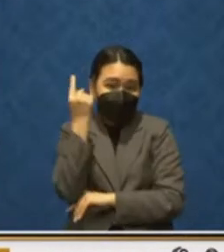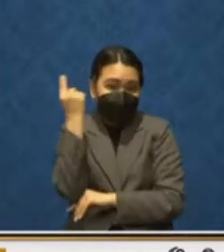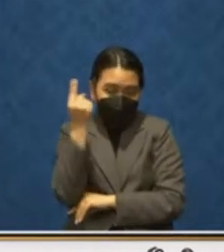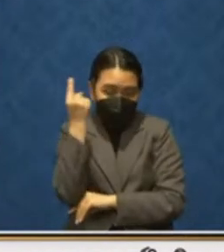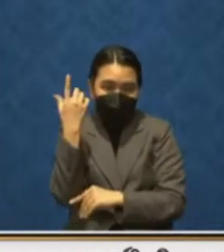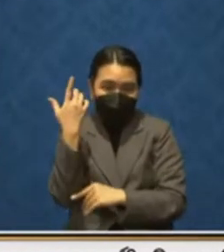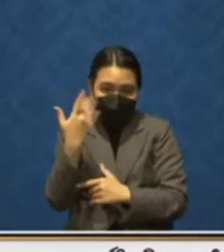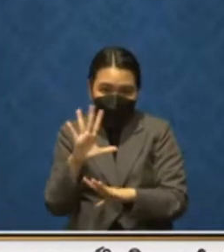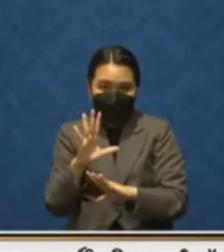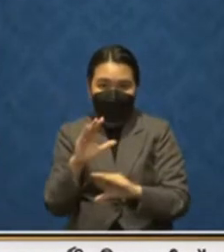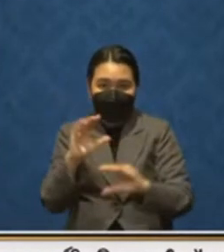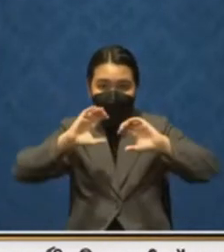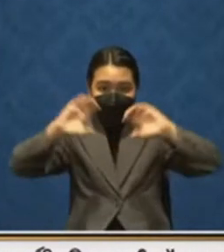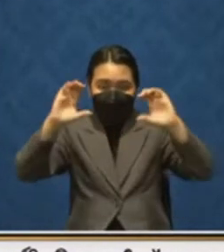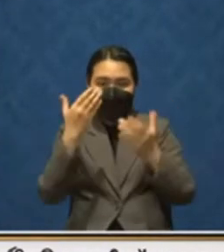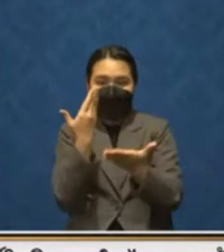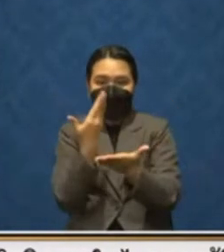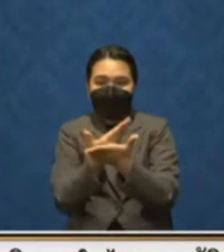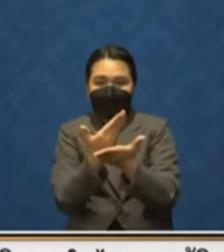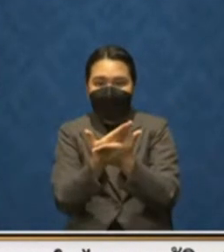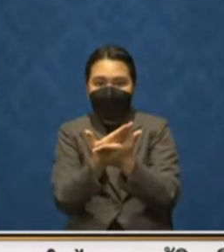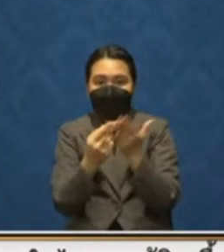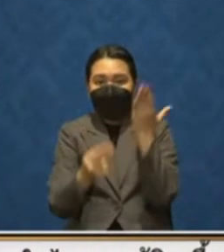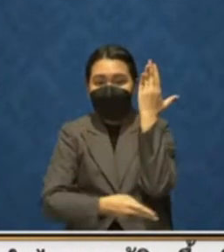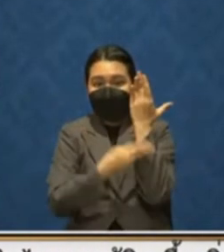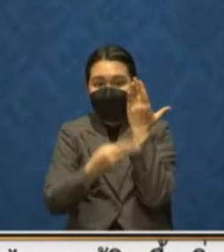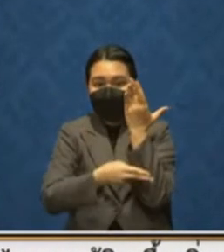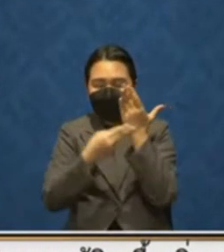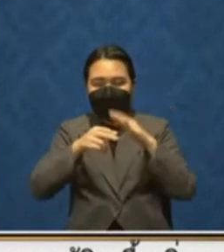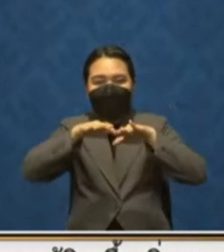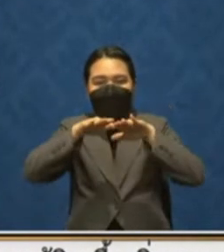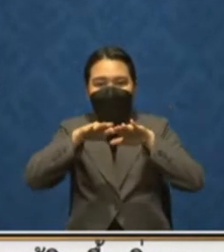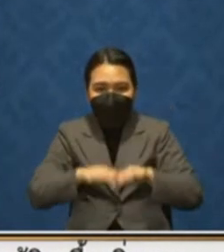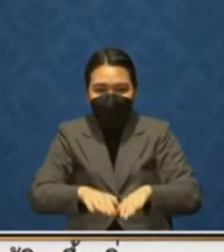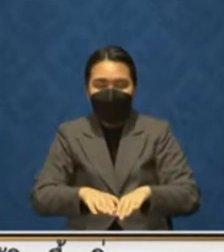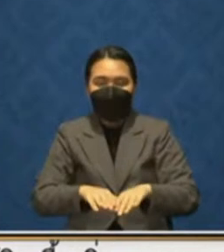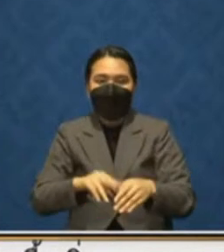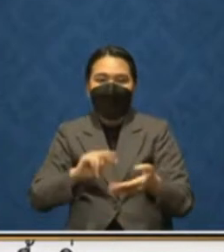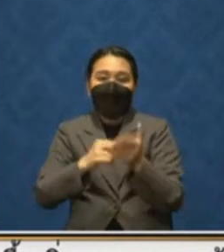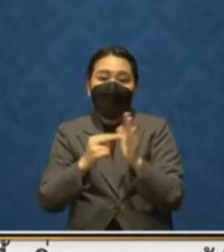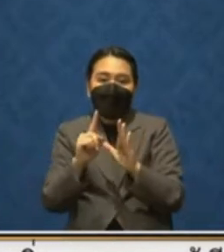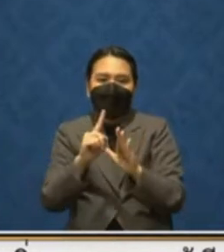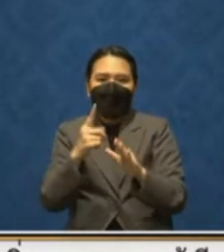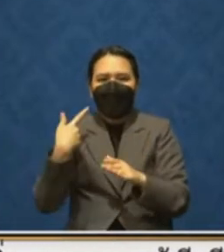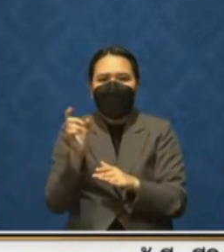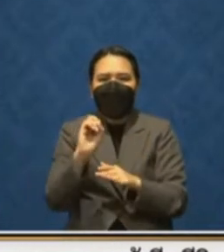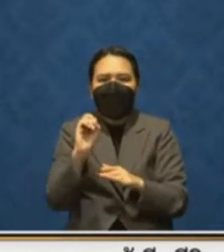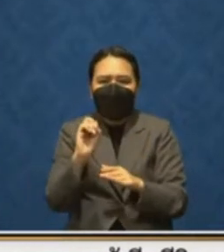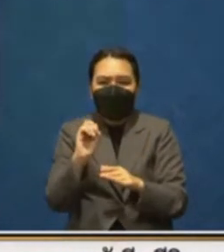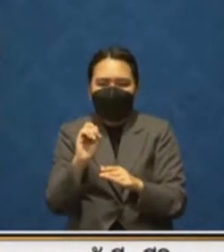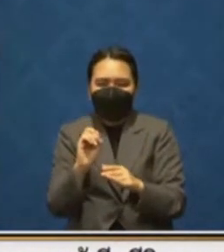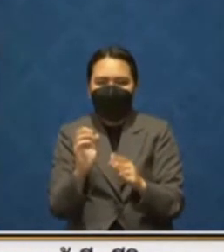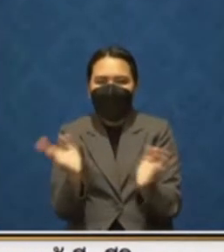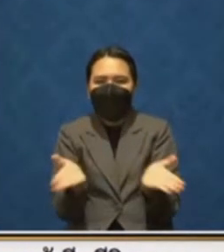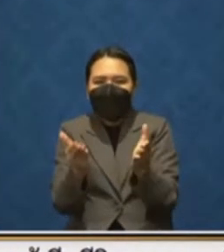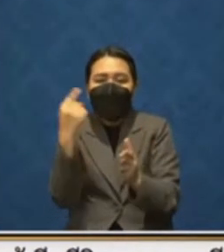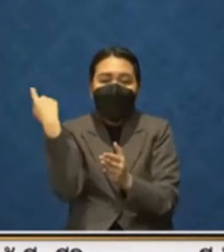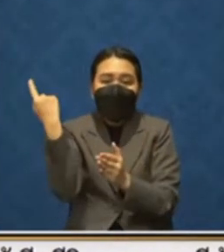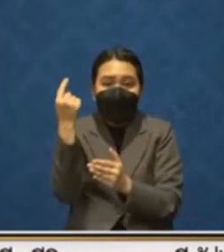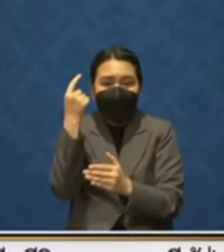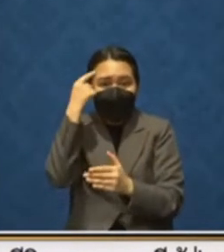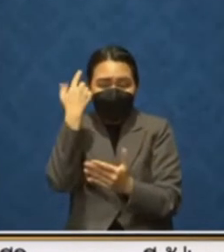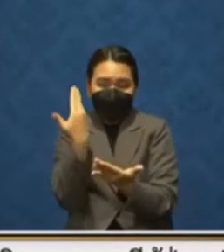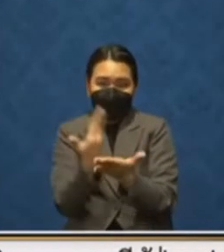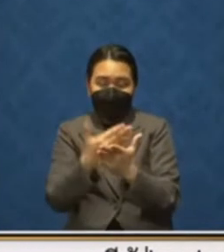ออกส่วนลดค่าที่ปากให้เหมือนกันครับมันไม่ได้มีประโยชน์เลยอยู่ให้คนไปเที่ยวอย่านึกว่าเงินมันจะ